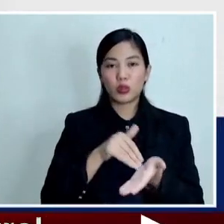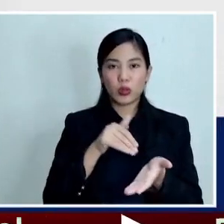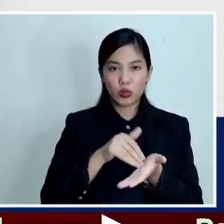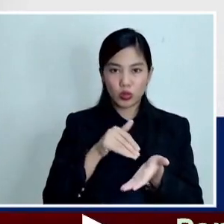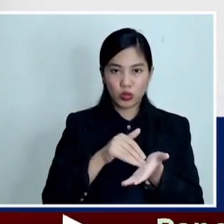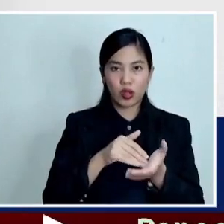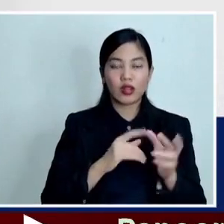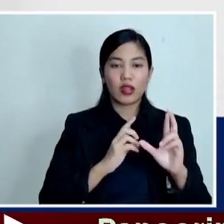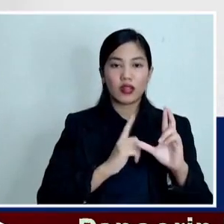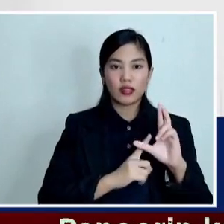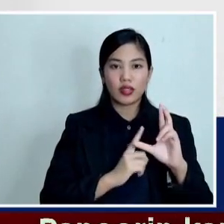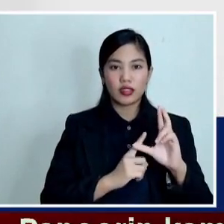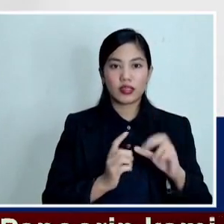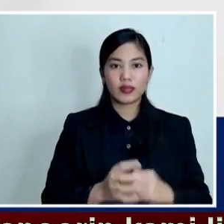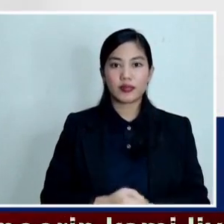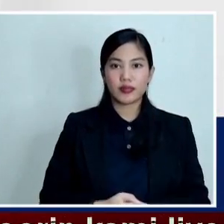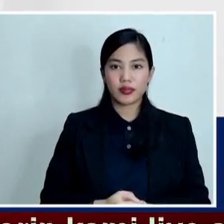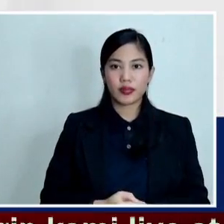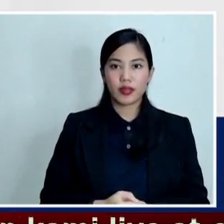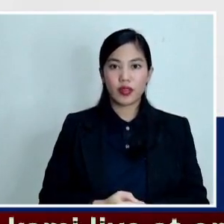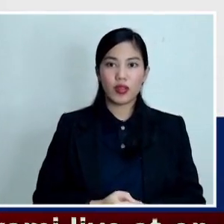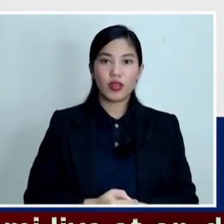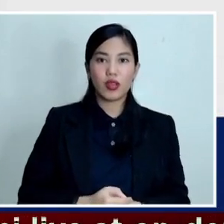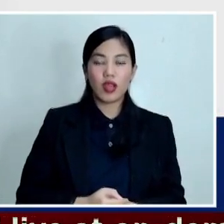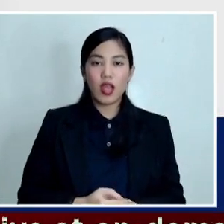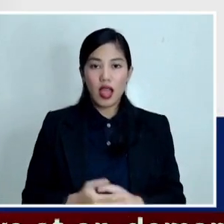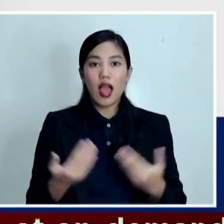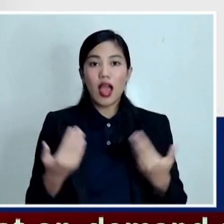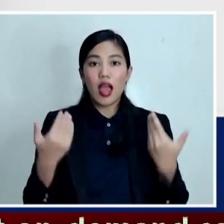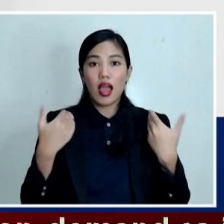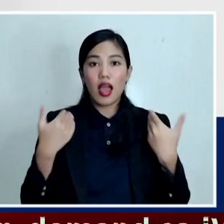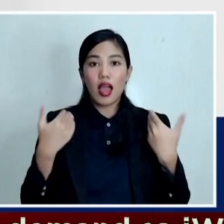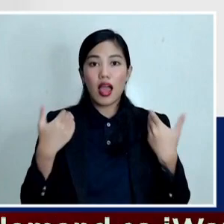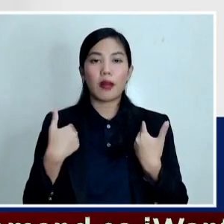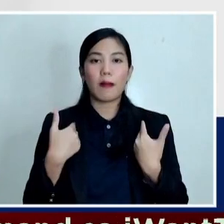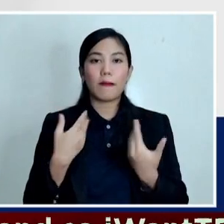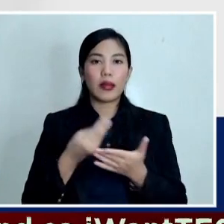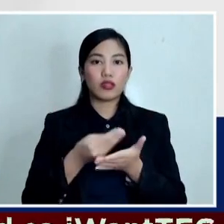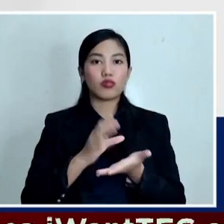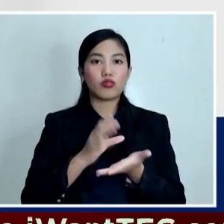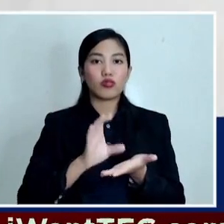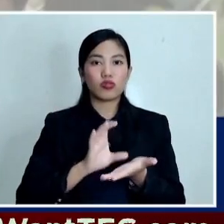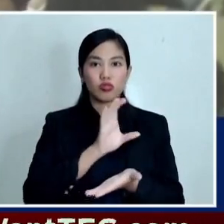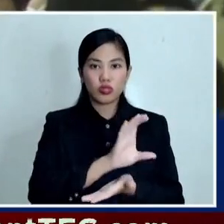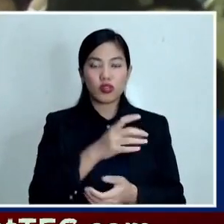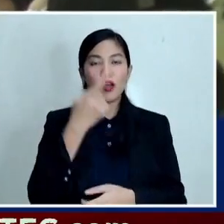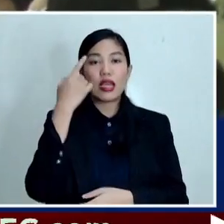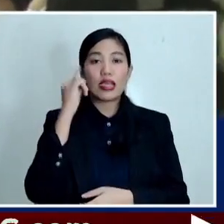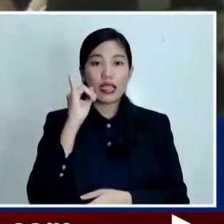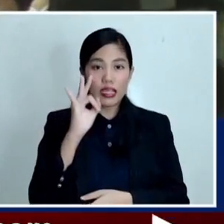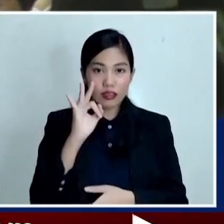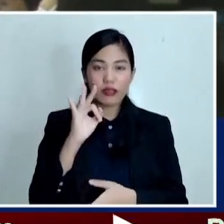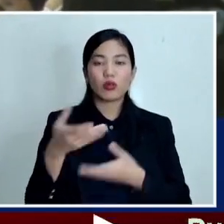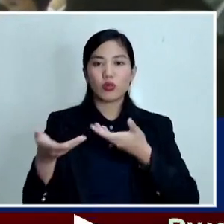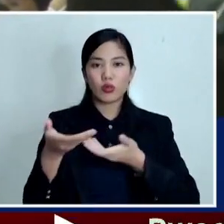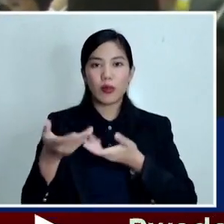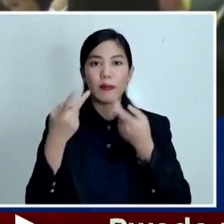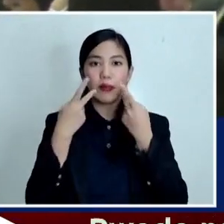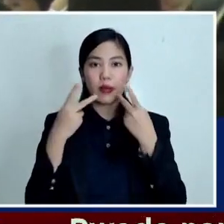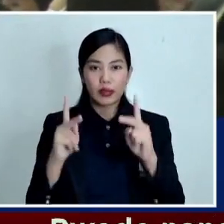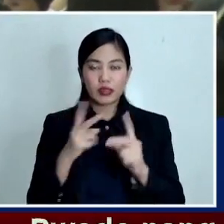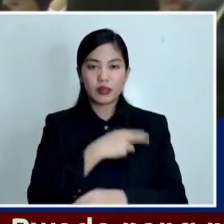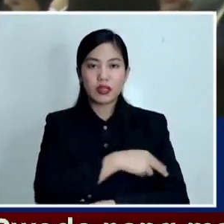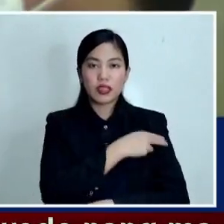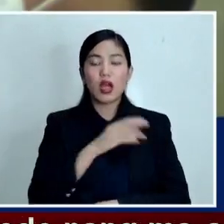ng 500 pesos sa bawat rehistradong miyembro kung magpapakonsulta sa mga pampublikong pasilidad. 750 pesos